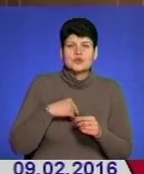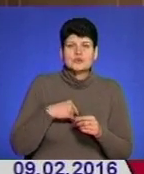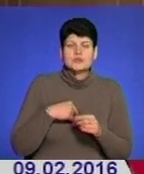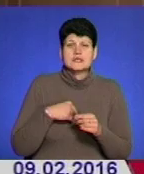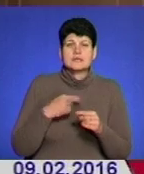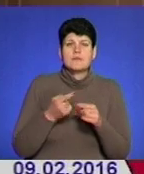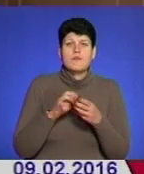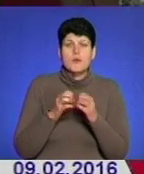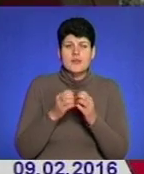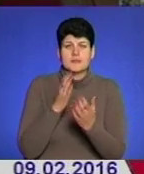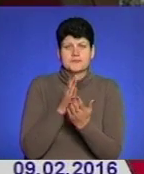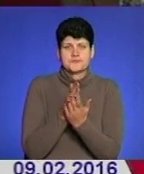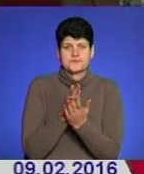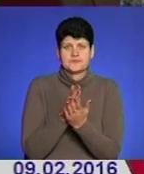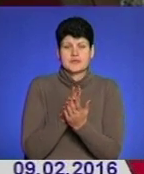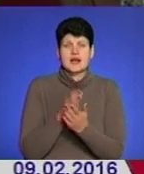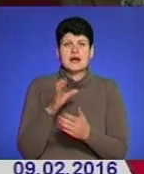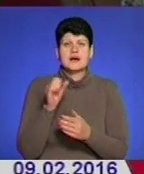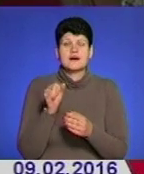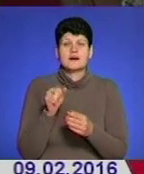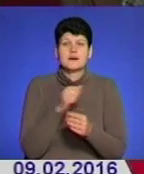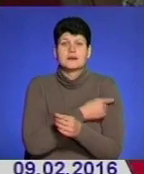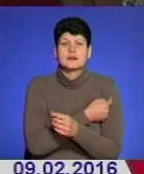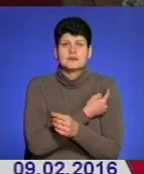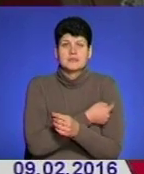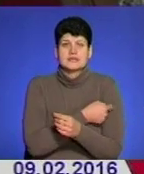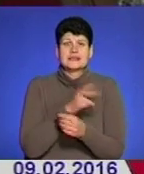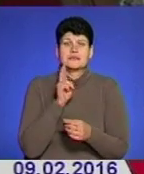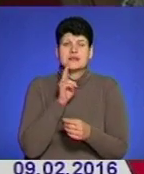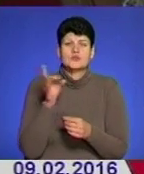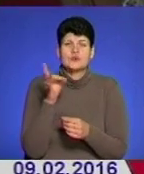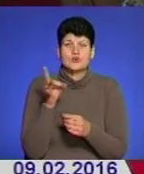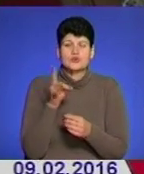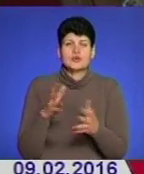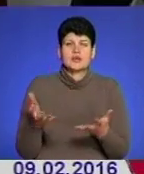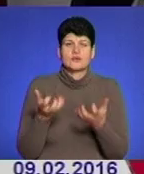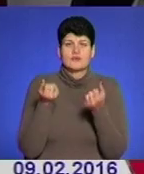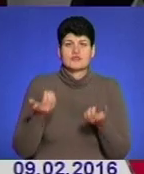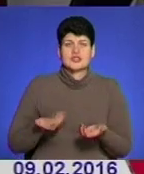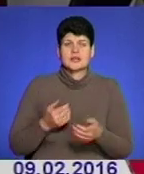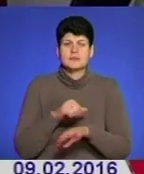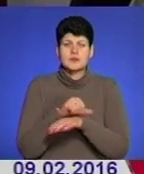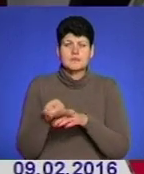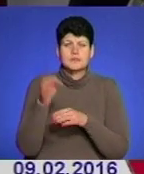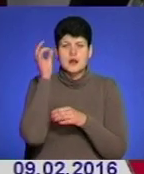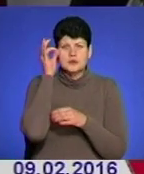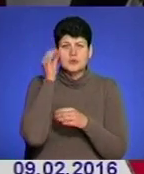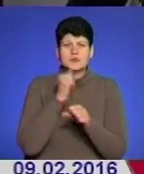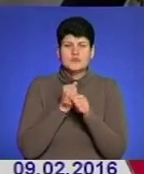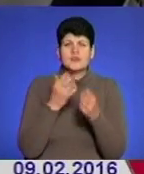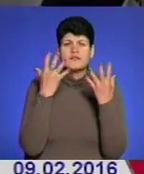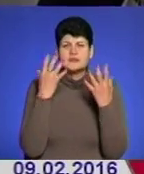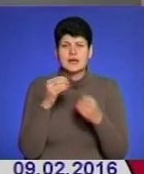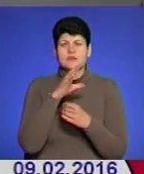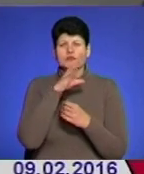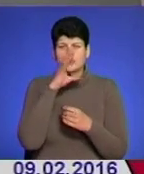психологічна проблема існує. А ось санітар з Кременецького району Юрій, що рятував життя на передовій. Пригадує, працювали вдень і вночі.